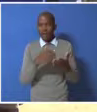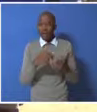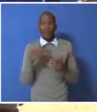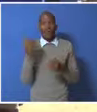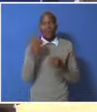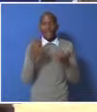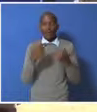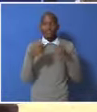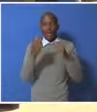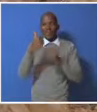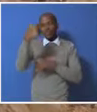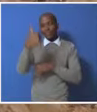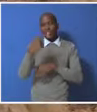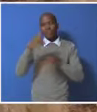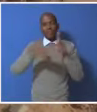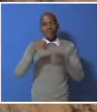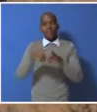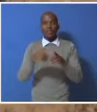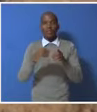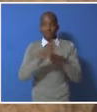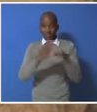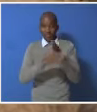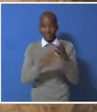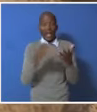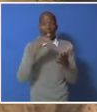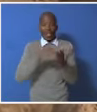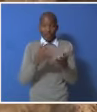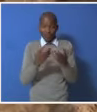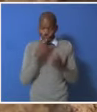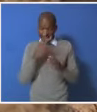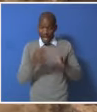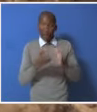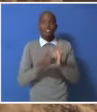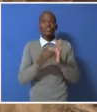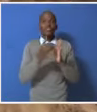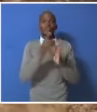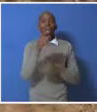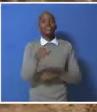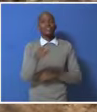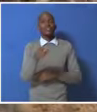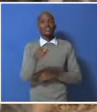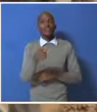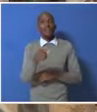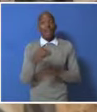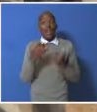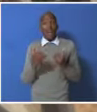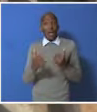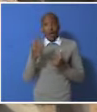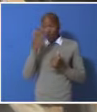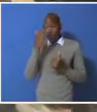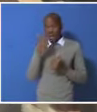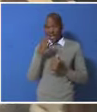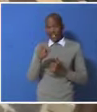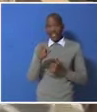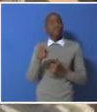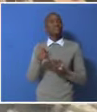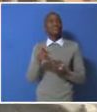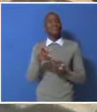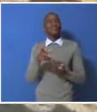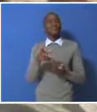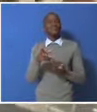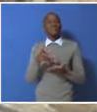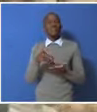tsa 200 wa ntlha le gore le ka tokagadiwa jang. Kana ga o bona re dira lenaneo le gore le nne mo dikgaolong tse di